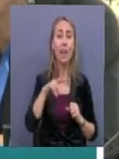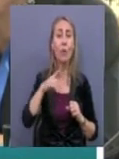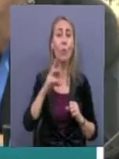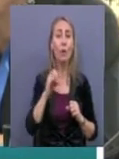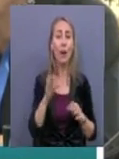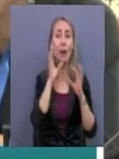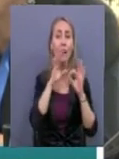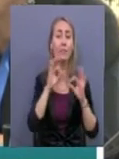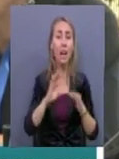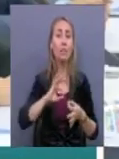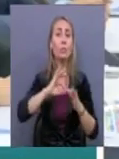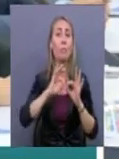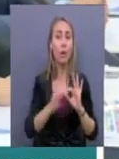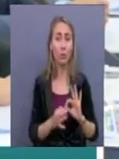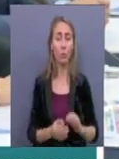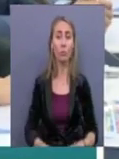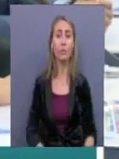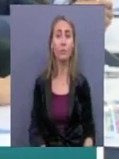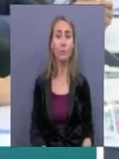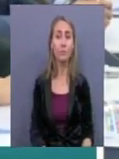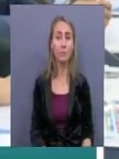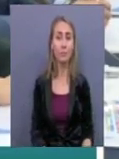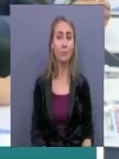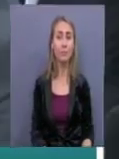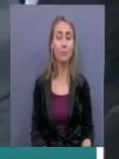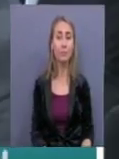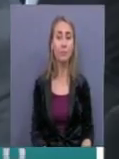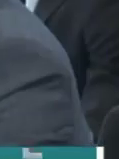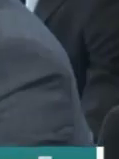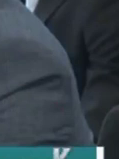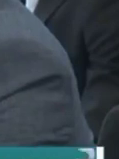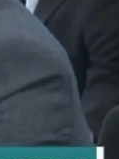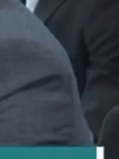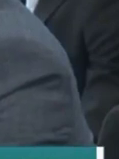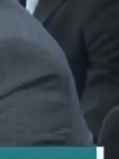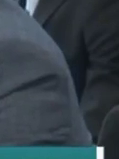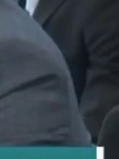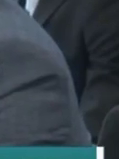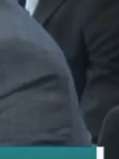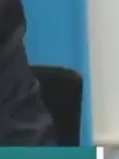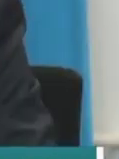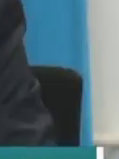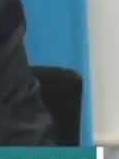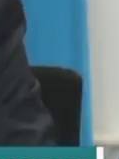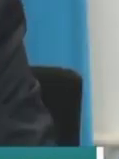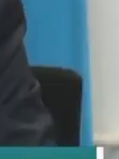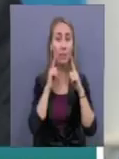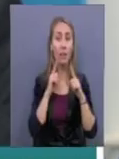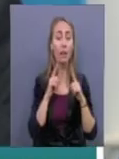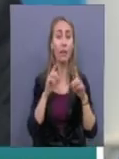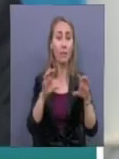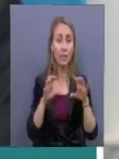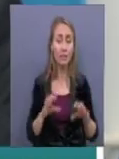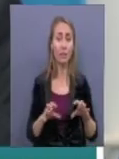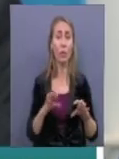даму стратегиясын талқылап, спорт саласын цифрландыру тетіктерін ортаға салды. Бұл кеңес ТМД мемлекеттерінің сала басшылары үшін өзара тәжірибе